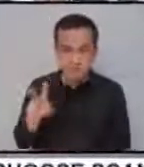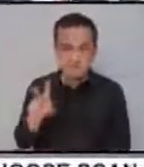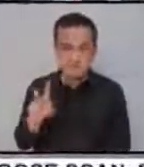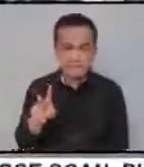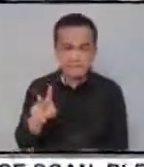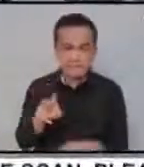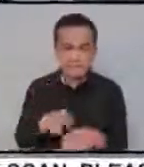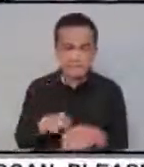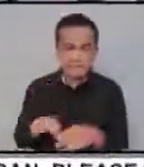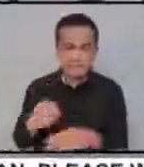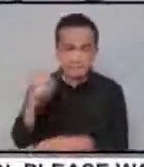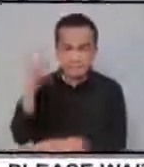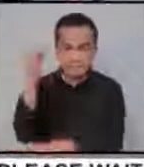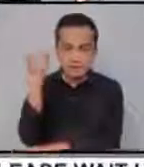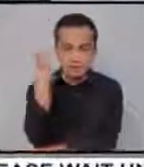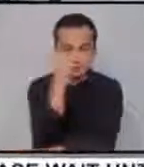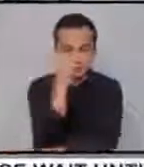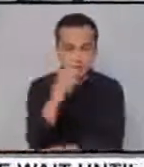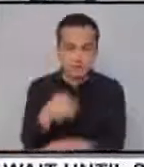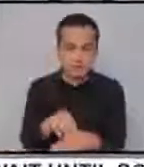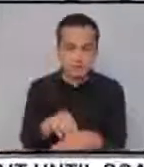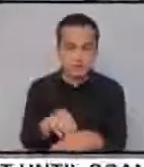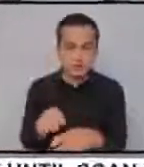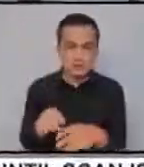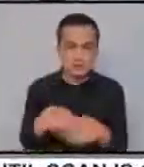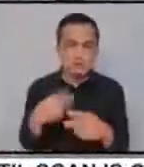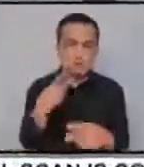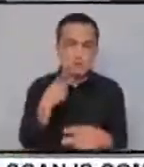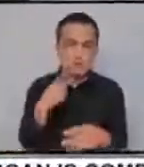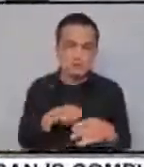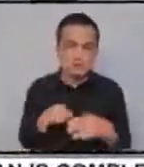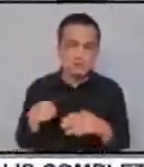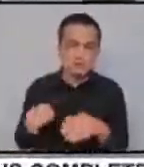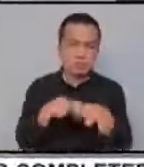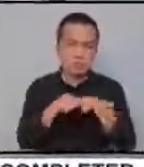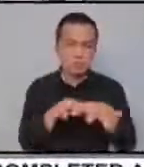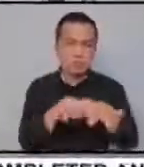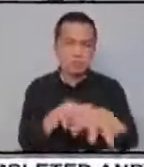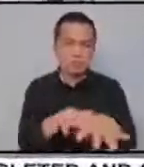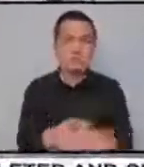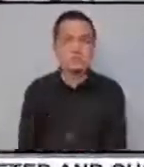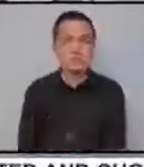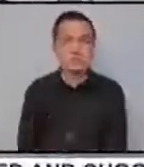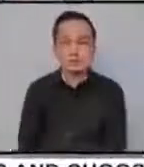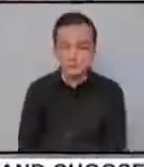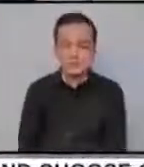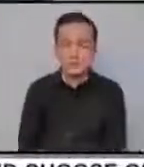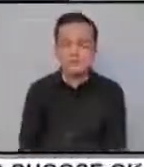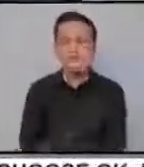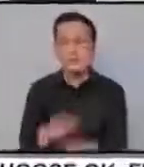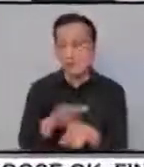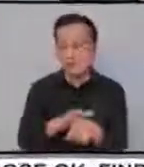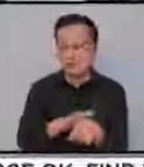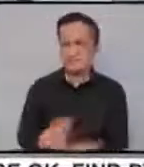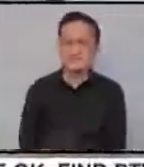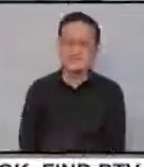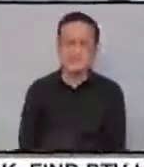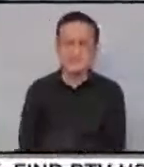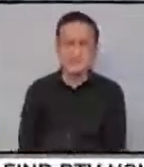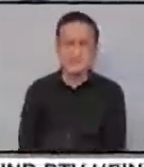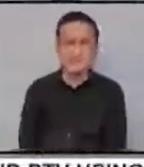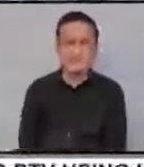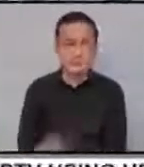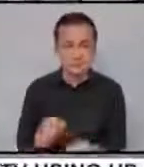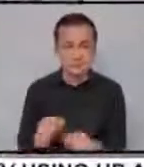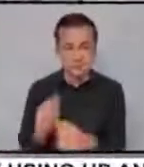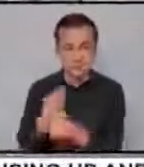Tandansora na nanigay bottleneck para doon magkaroon ng mahabang pila ng mga sasakyan at talaga may kabagalan, no? Maaari natin daanan yung bahagi ng Luzon